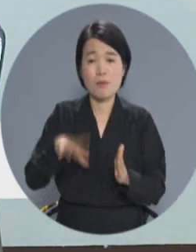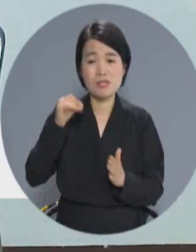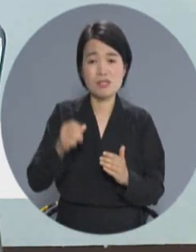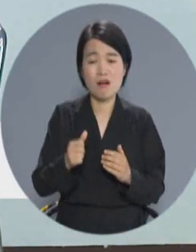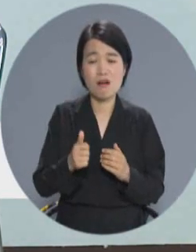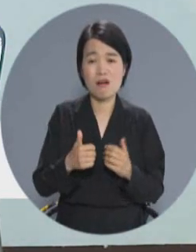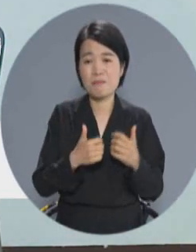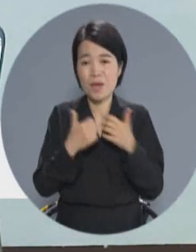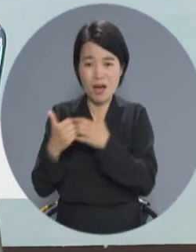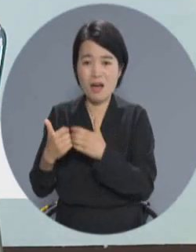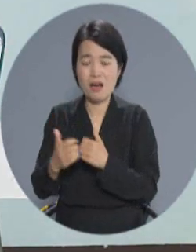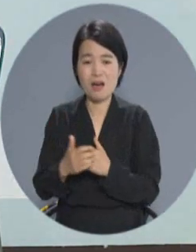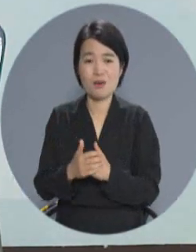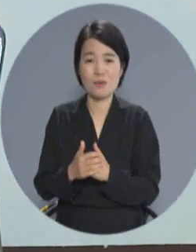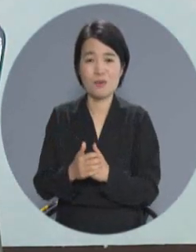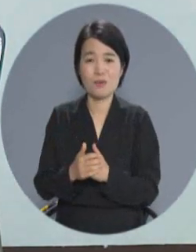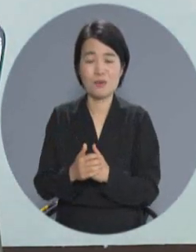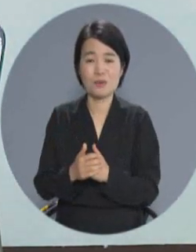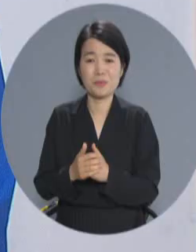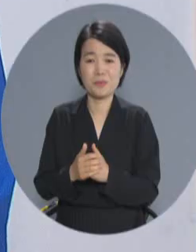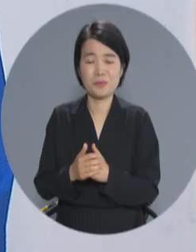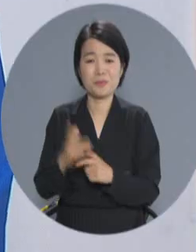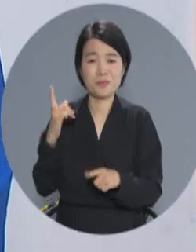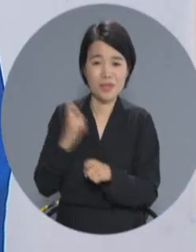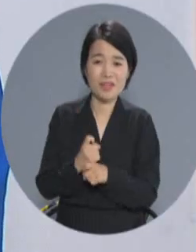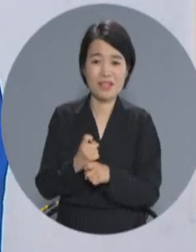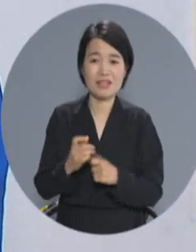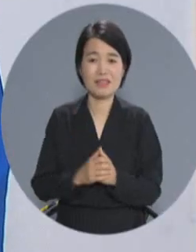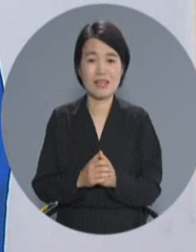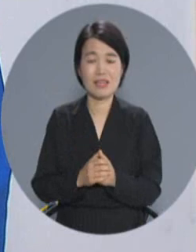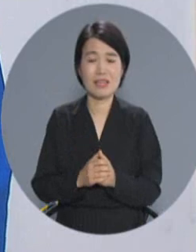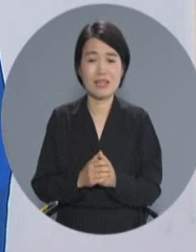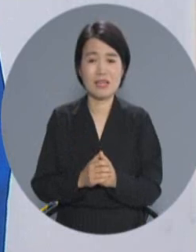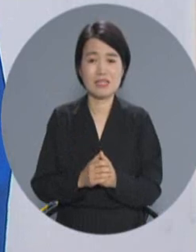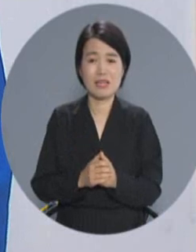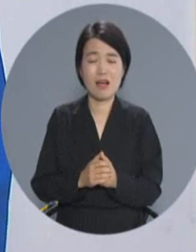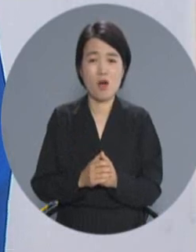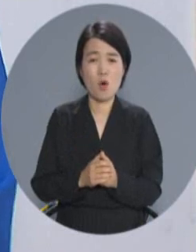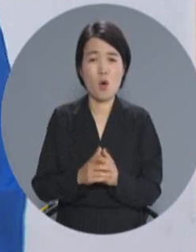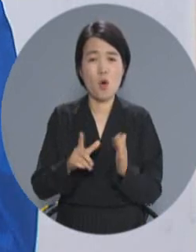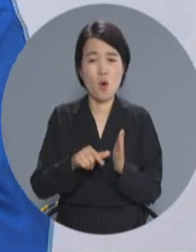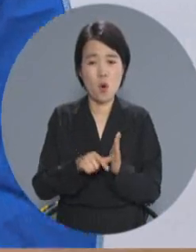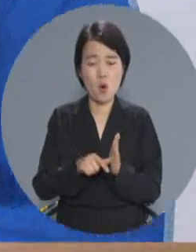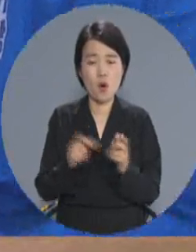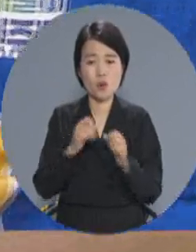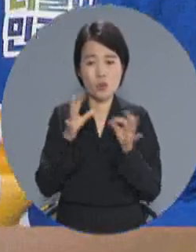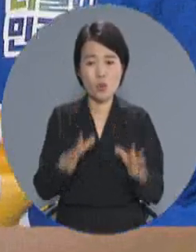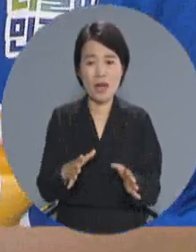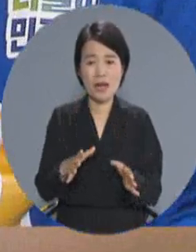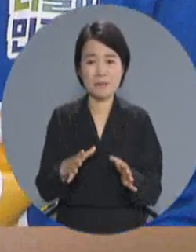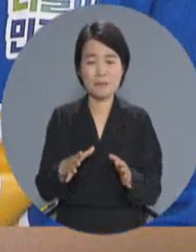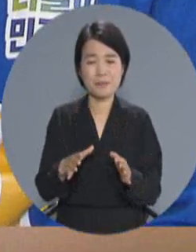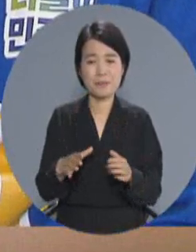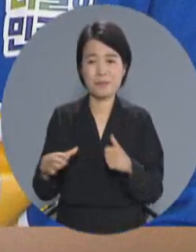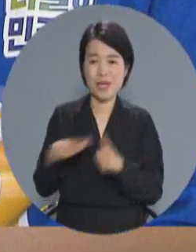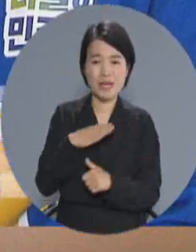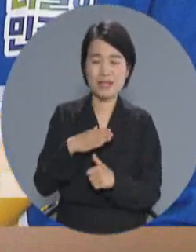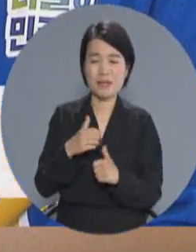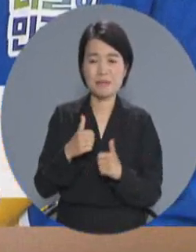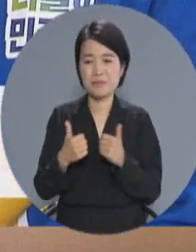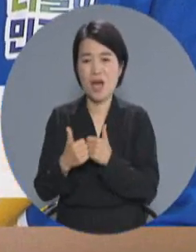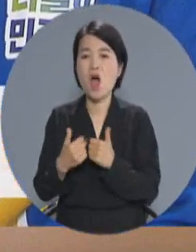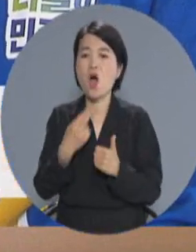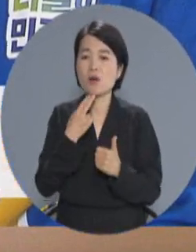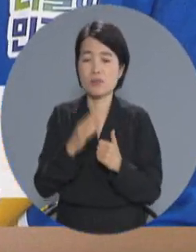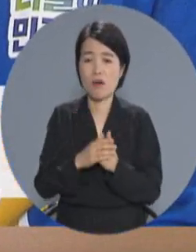하셨고 그 쪽에서 또 대응을 했는데요 최소한의 기간 동안은 저희가 그 네거티브 에 대응하지 않았습니다 칼 쑥